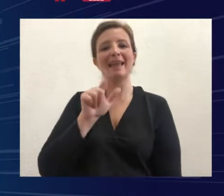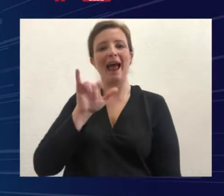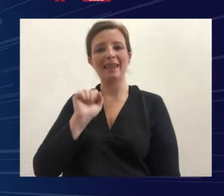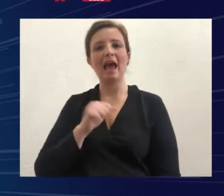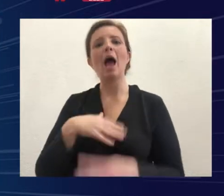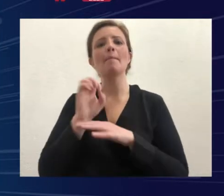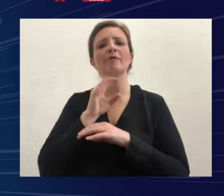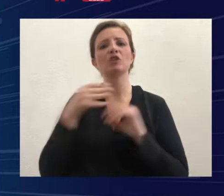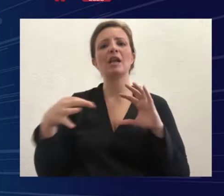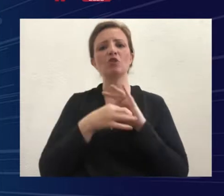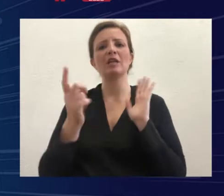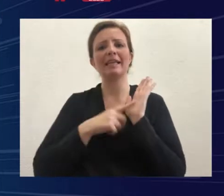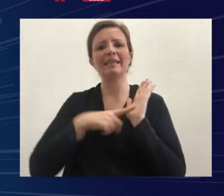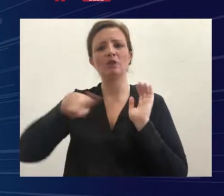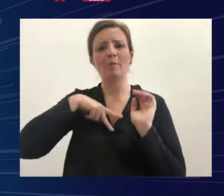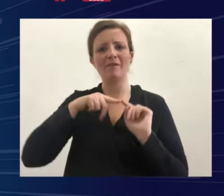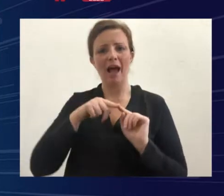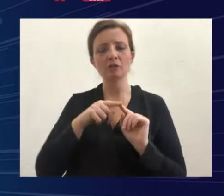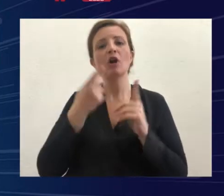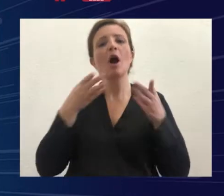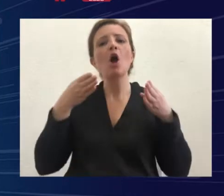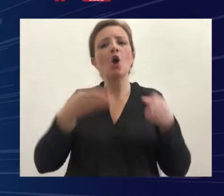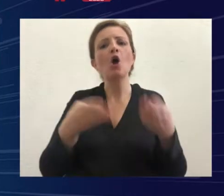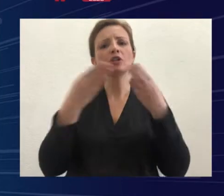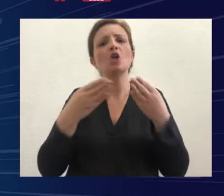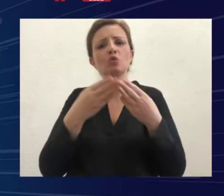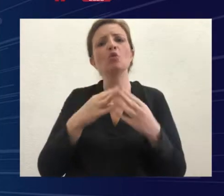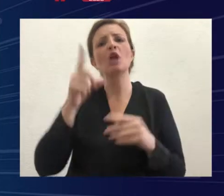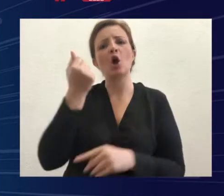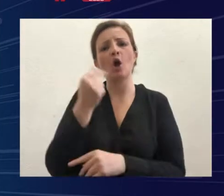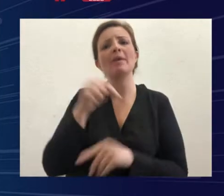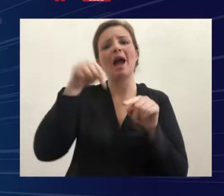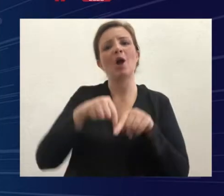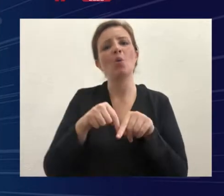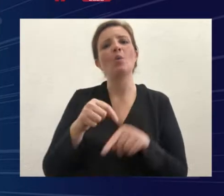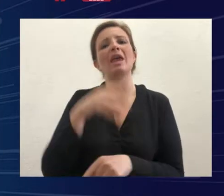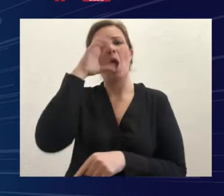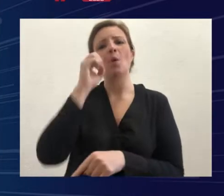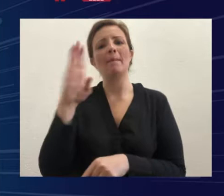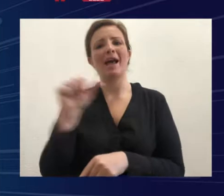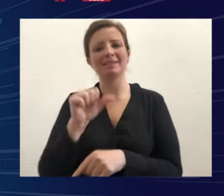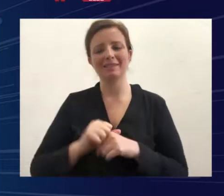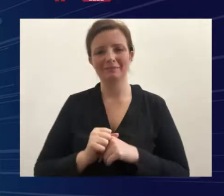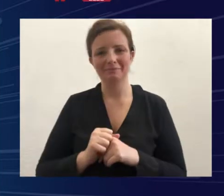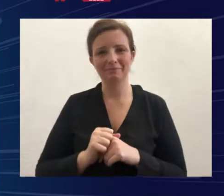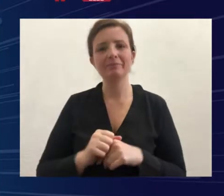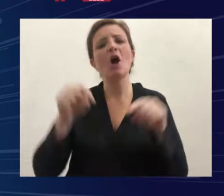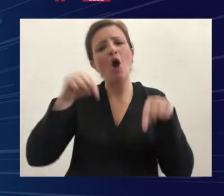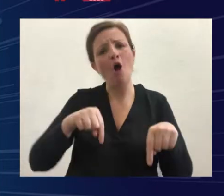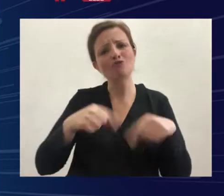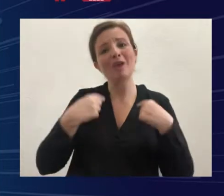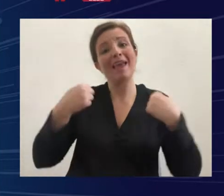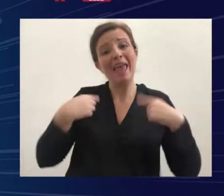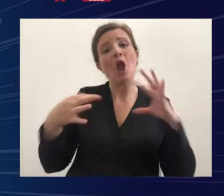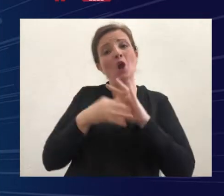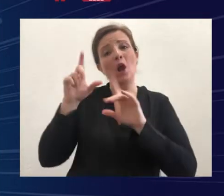Dalia, professore associato di diritto privato presso i corsi di studio in economia qui all'Unibas. Oggi io e